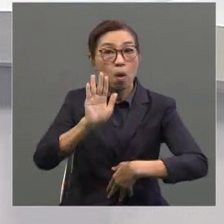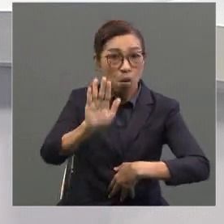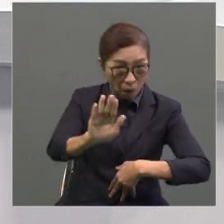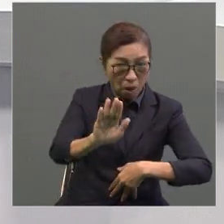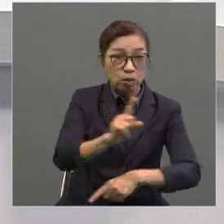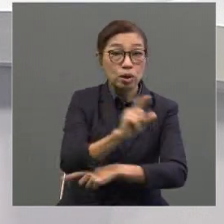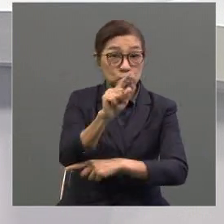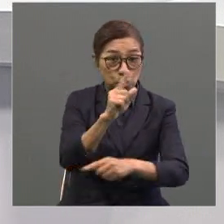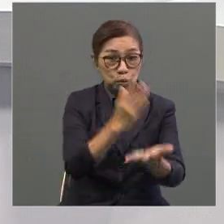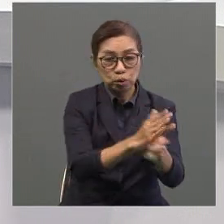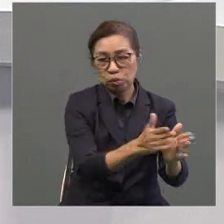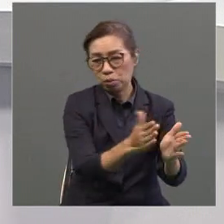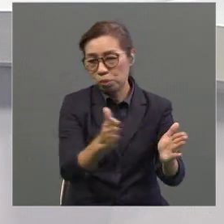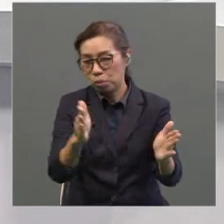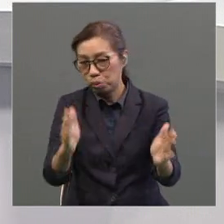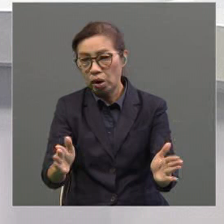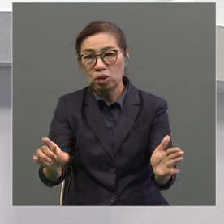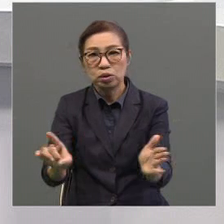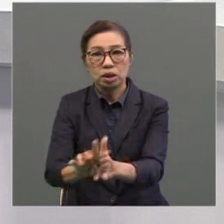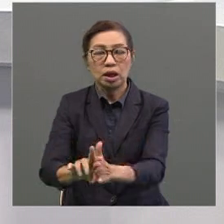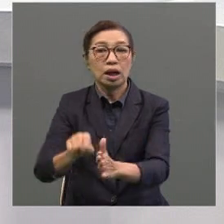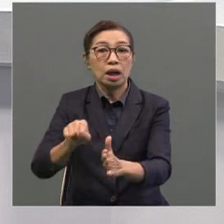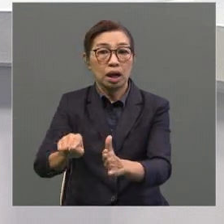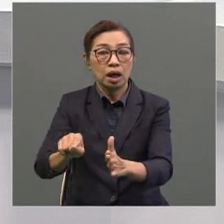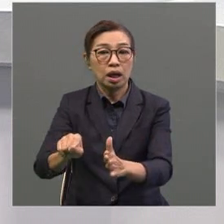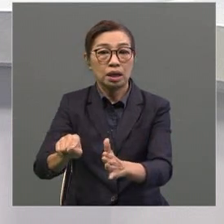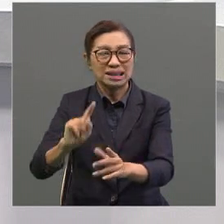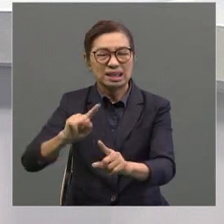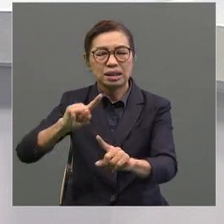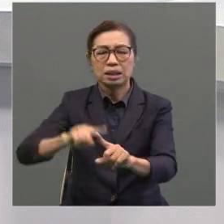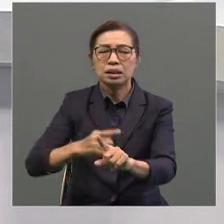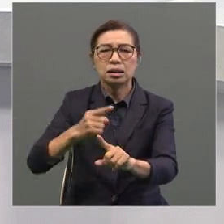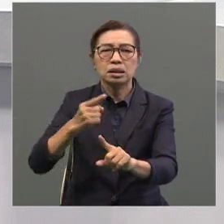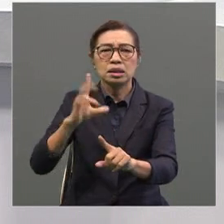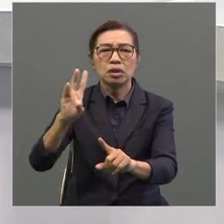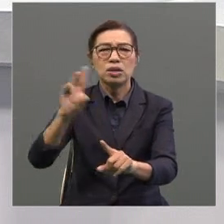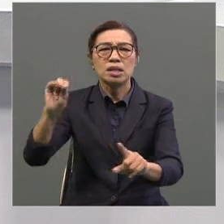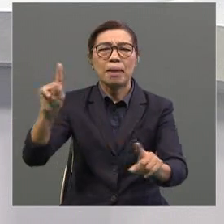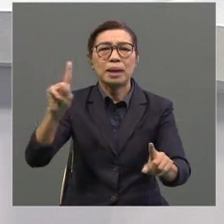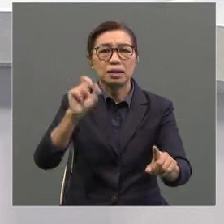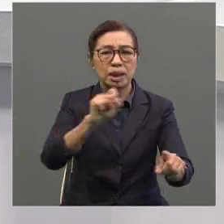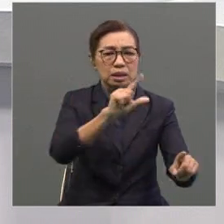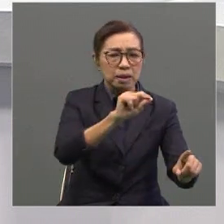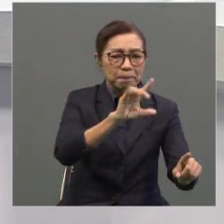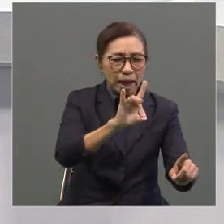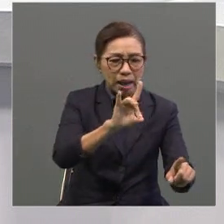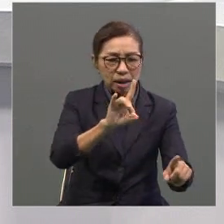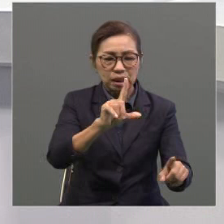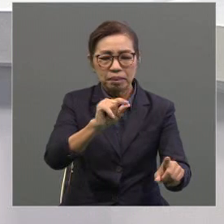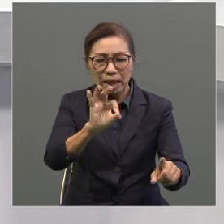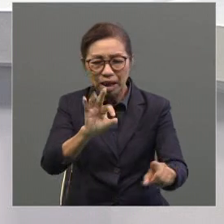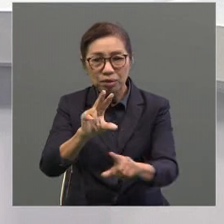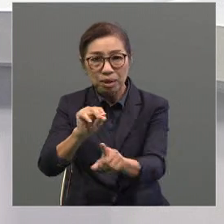ไปจนถึงวันที่ 2คือ 31มันจะเป็นติ่งกลางอยู่คนเดียวนะถูกมั้ยฮะวันที่ 1ก็